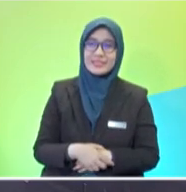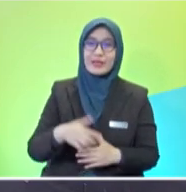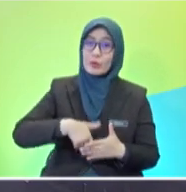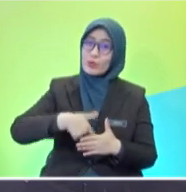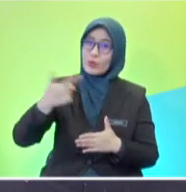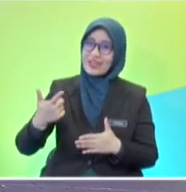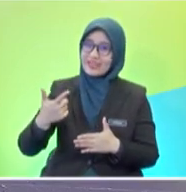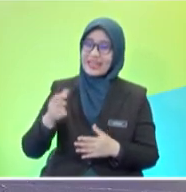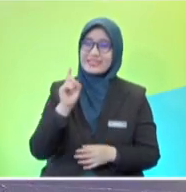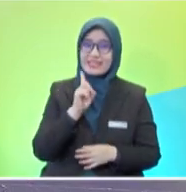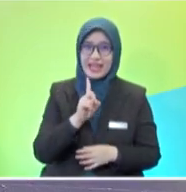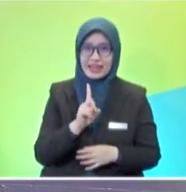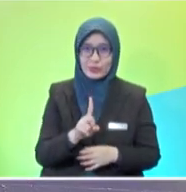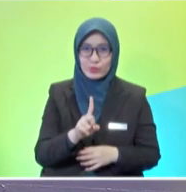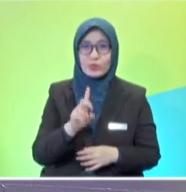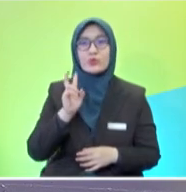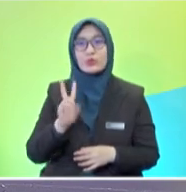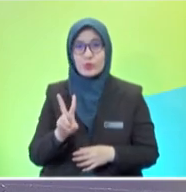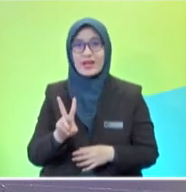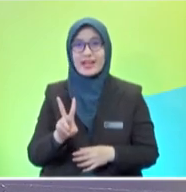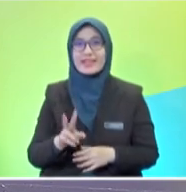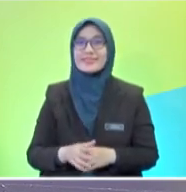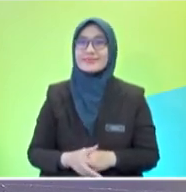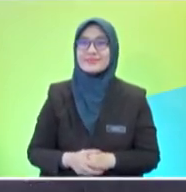satu dan dua